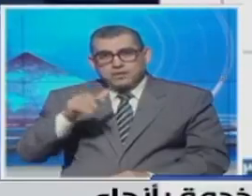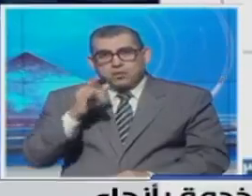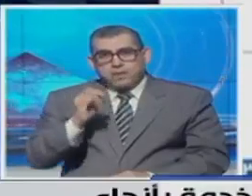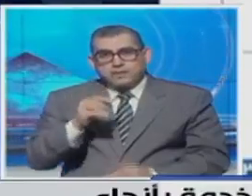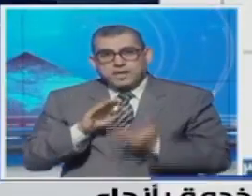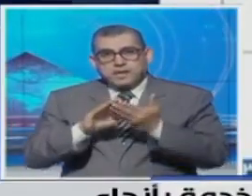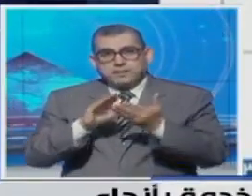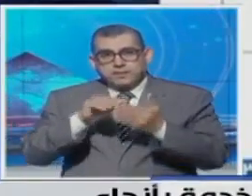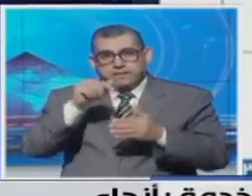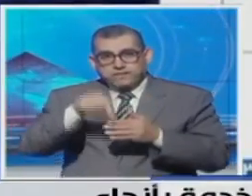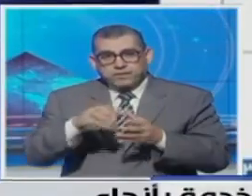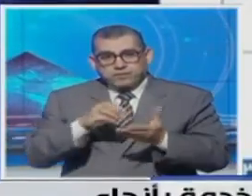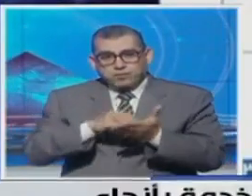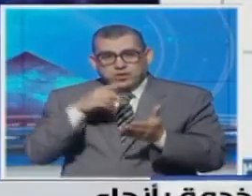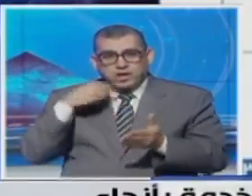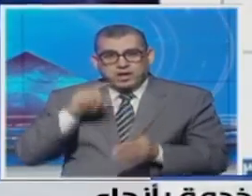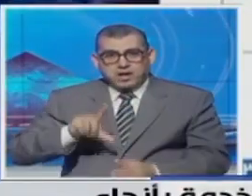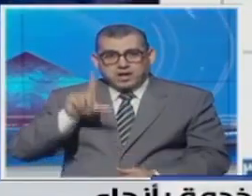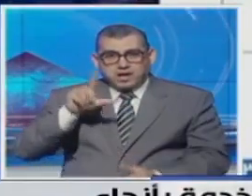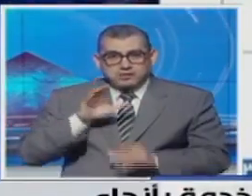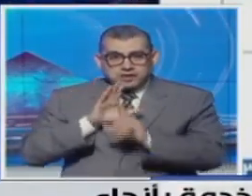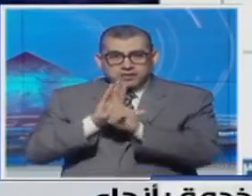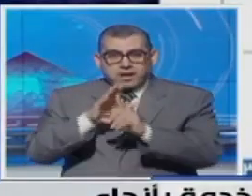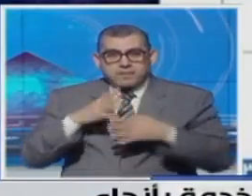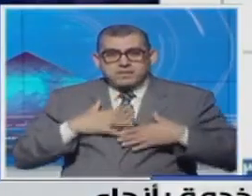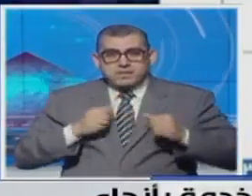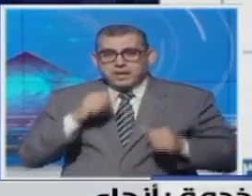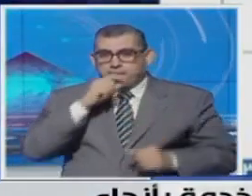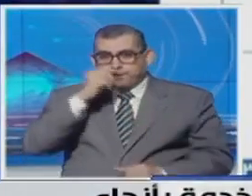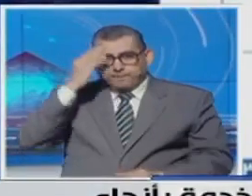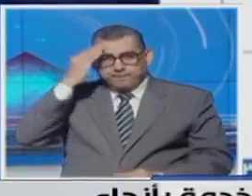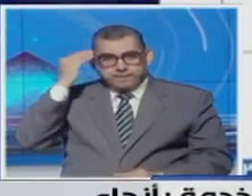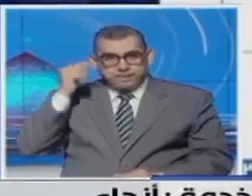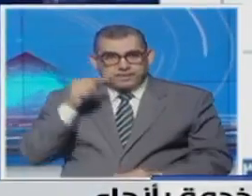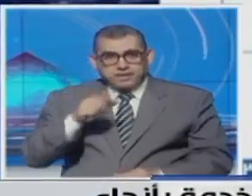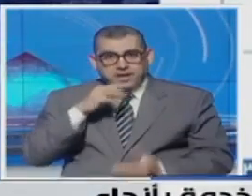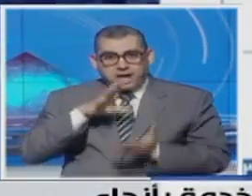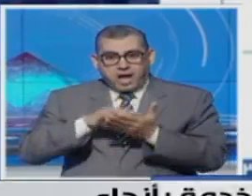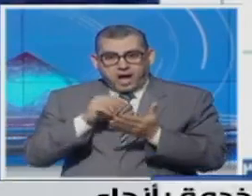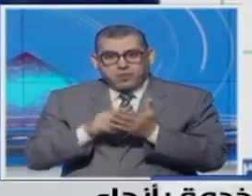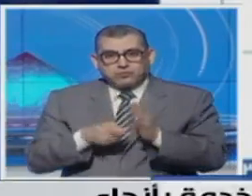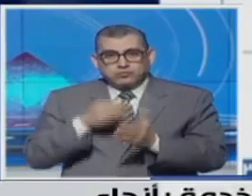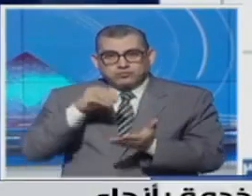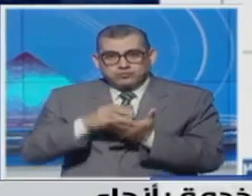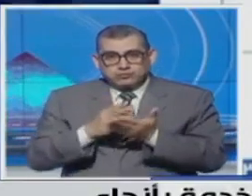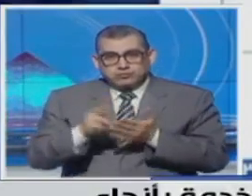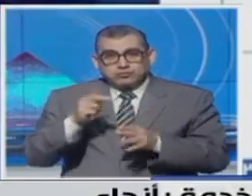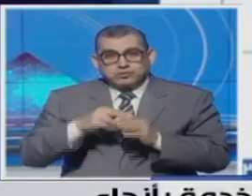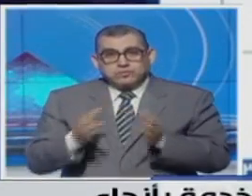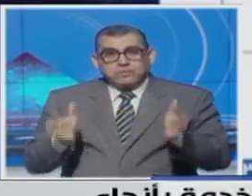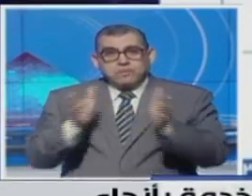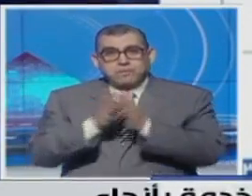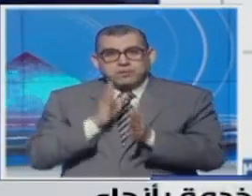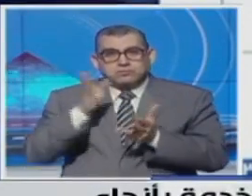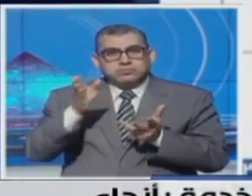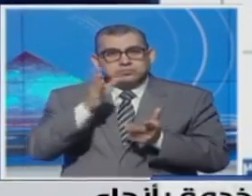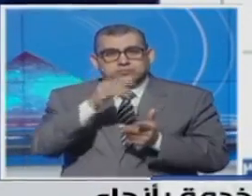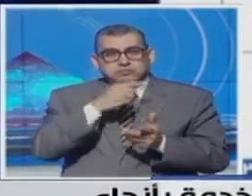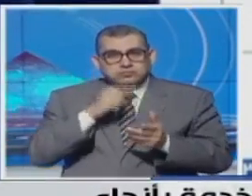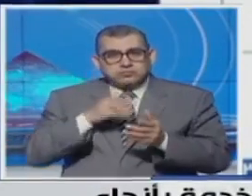9,756 خدمة ضمن مبادرة الرئيس لدعم صحة المرأة في أول زيارة، فيما بلغت الزيارات